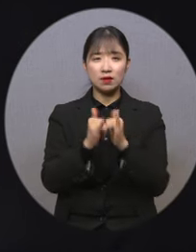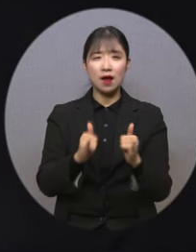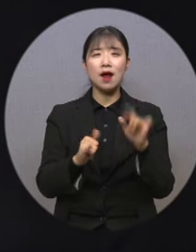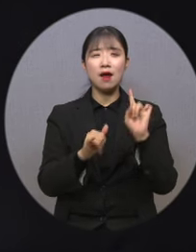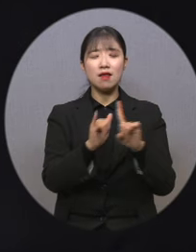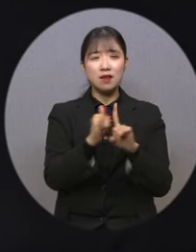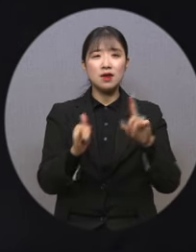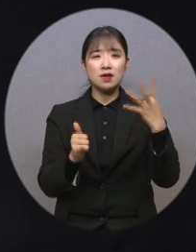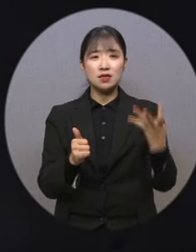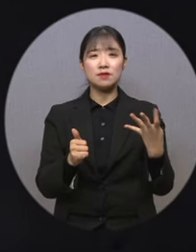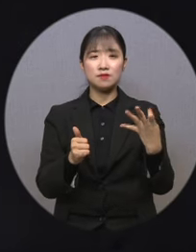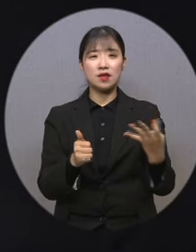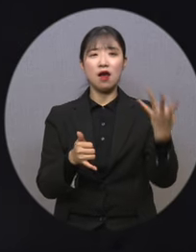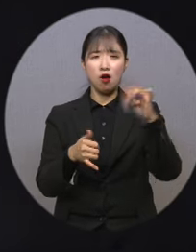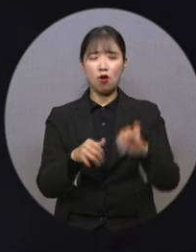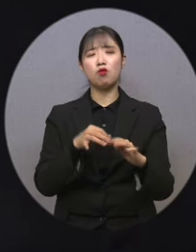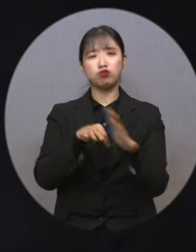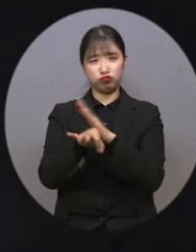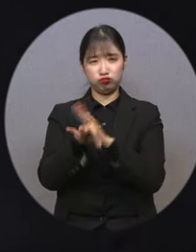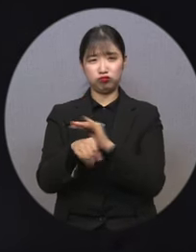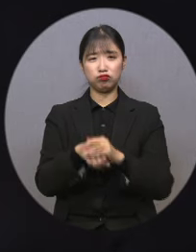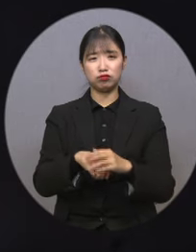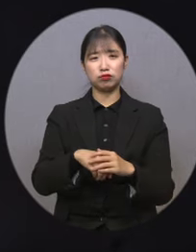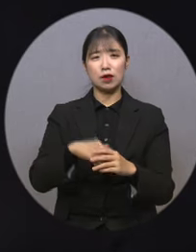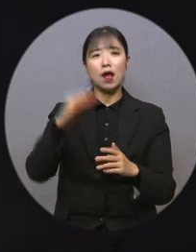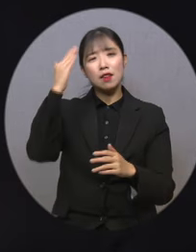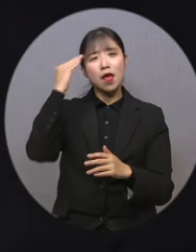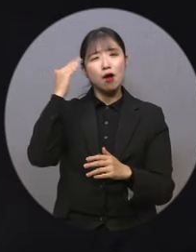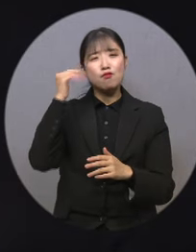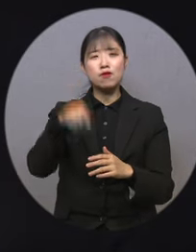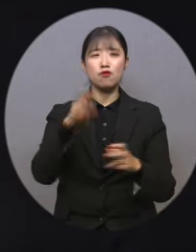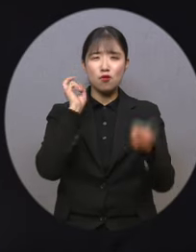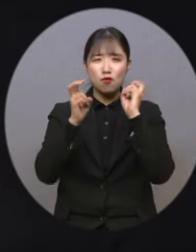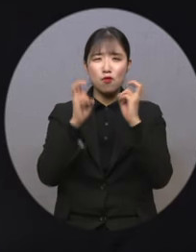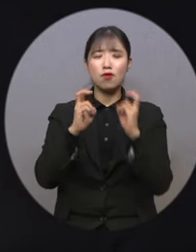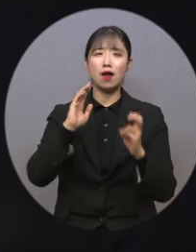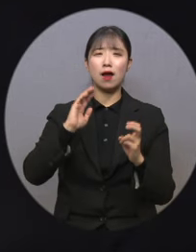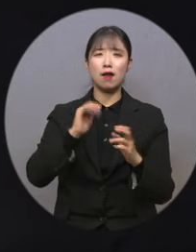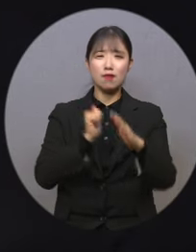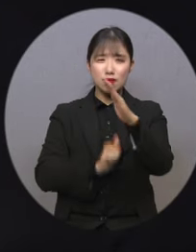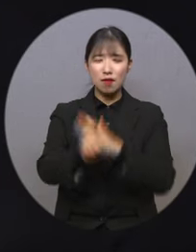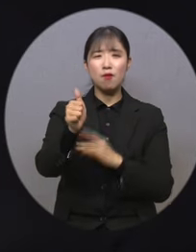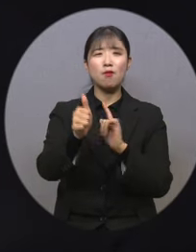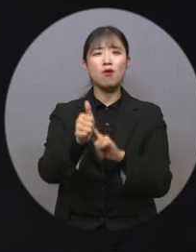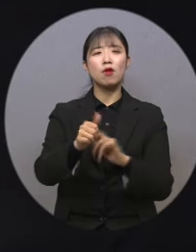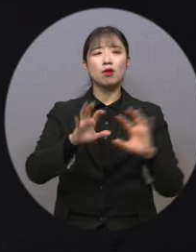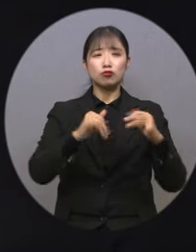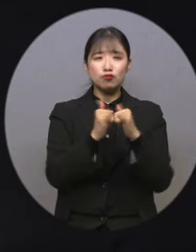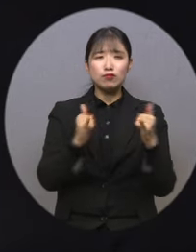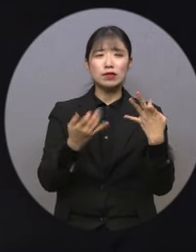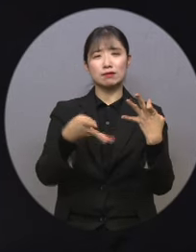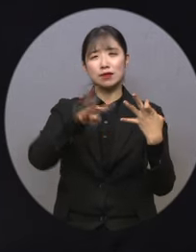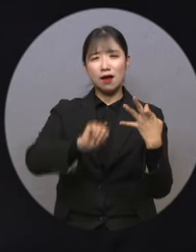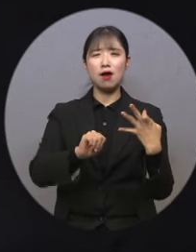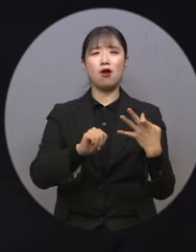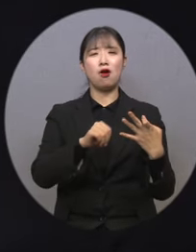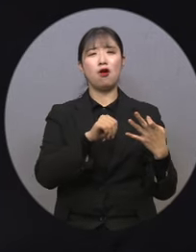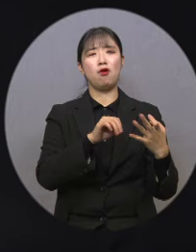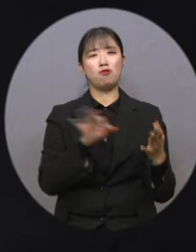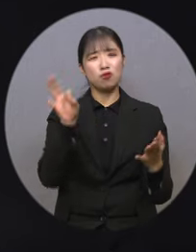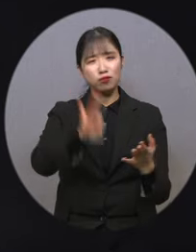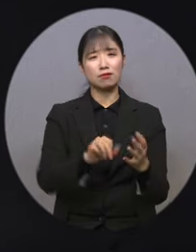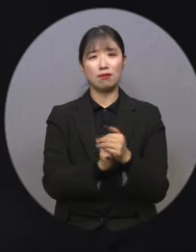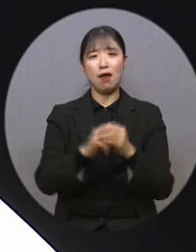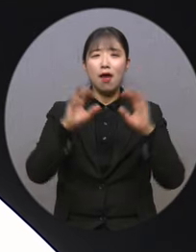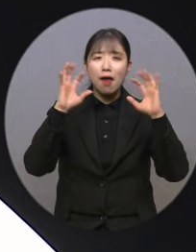주식회사 대한민국 문재인 대통령 대표이사입니다. 그러면 국민이 15억씩을 전부 다 내놨으니까 어린애 갓난애도 15억의